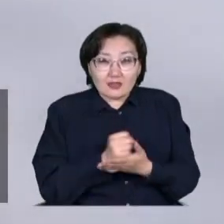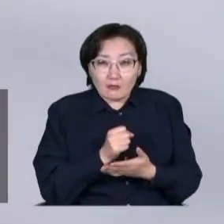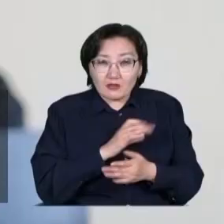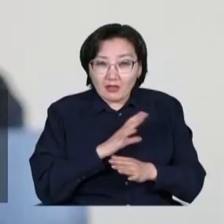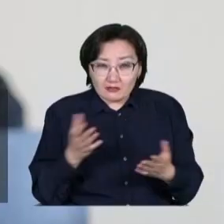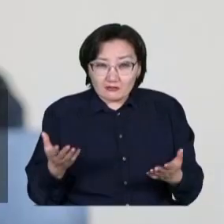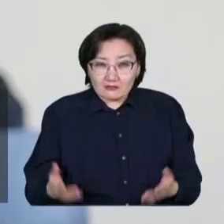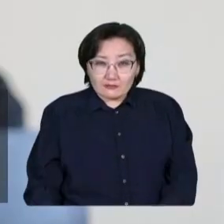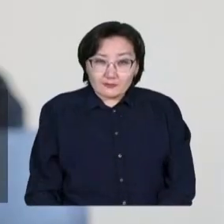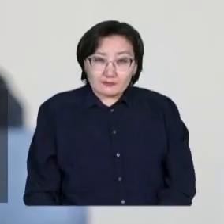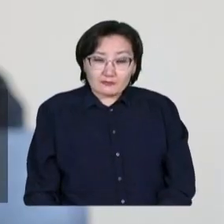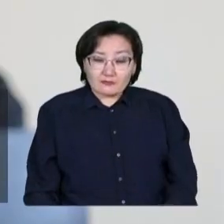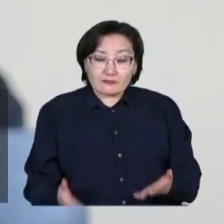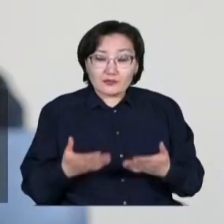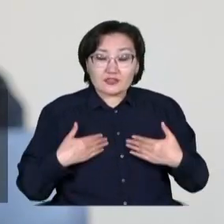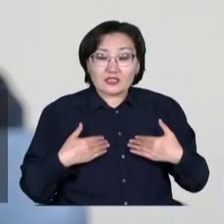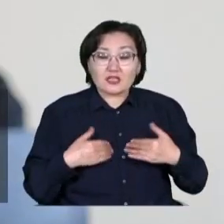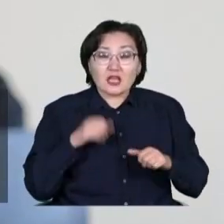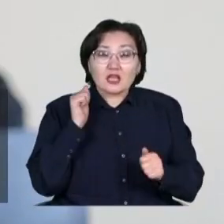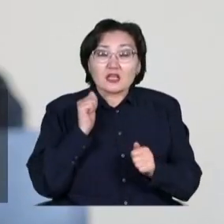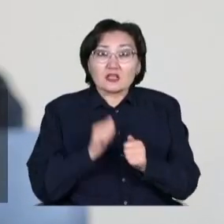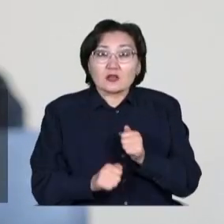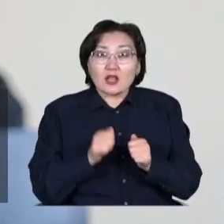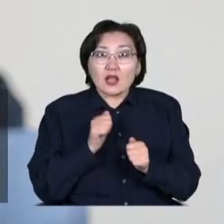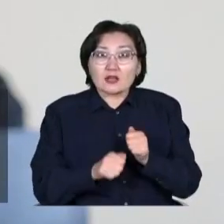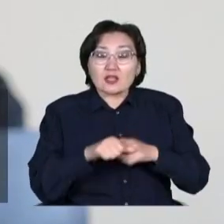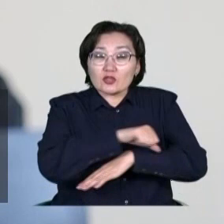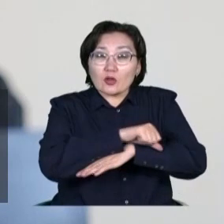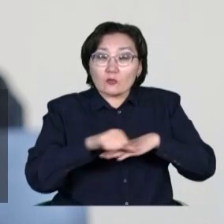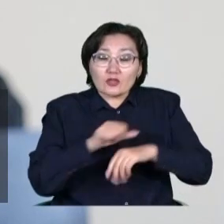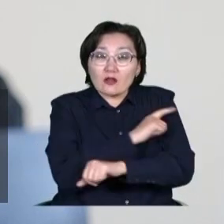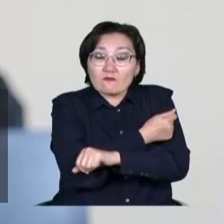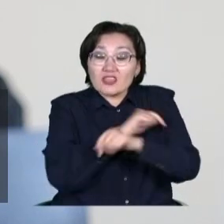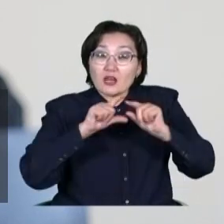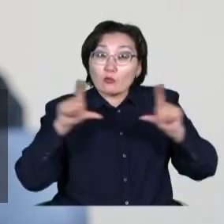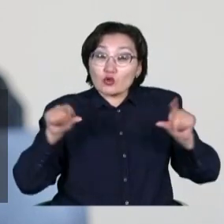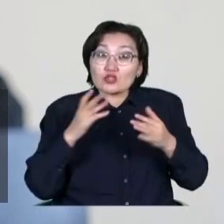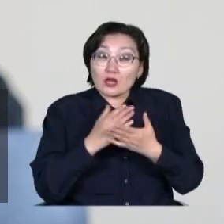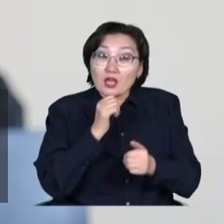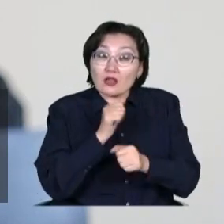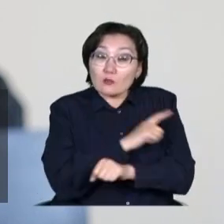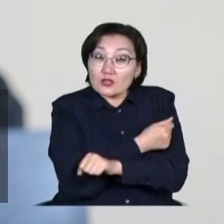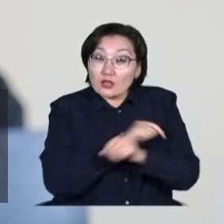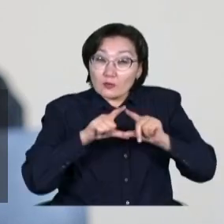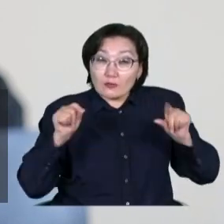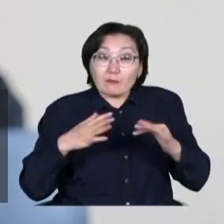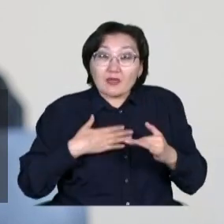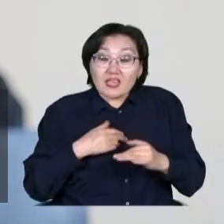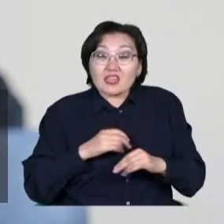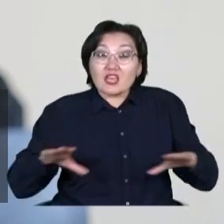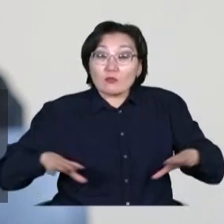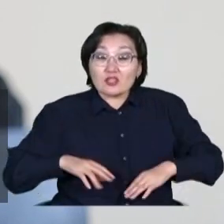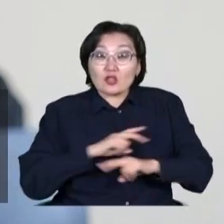қоймады. Бізде жер-жерде ветеринар пункттар бар ғой. Ветеринар пункттардың мені малым өлді деп